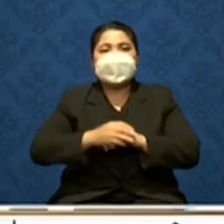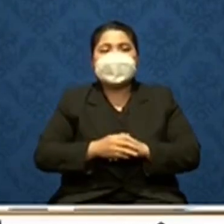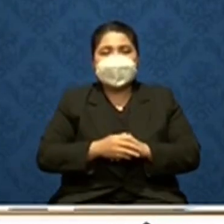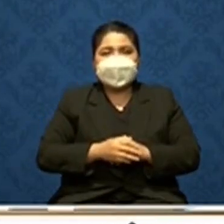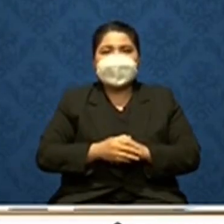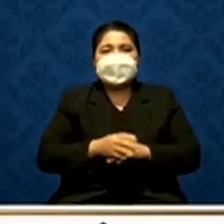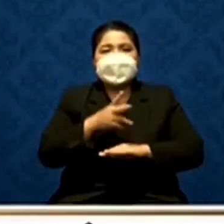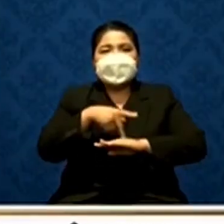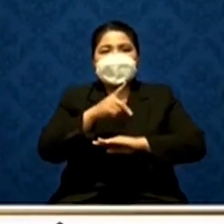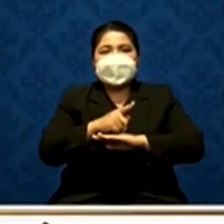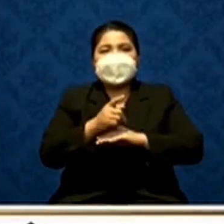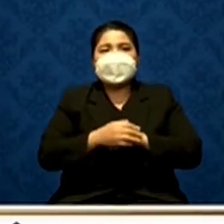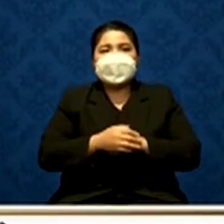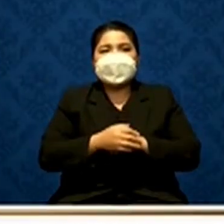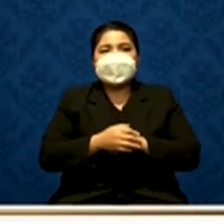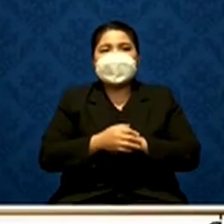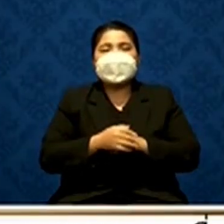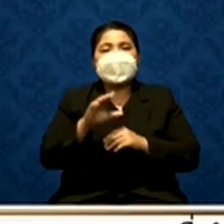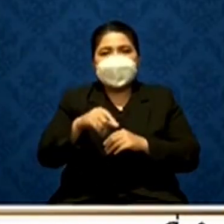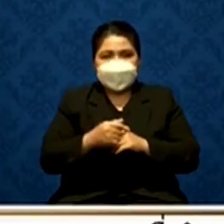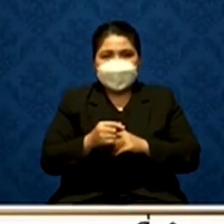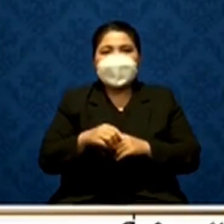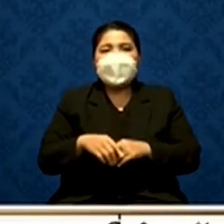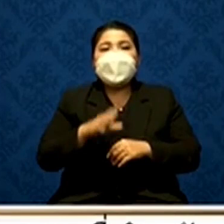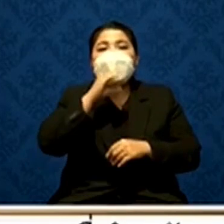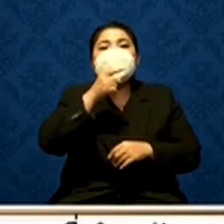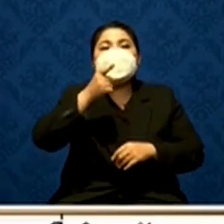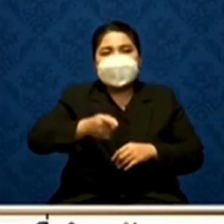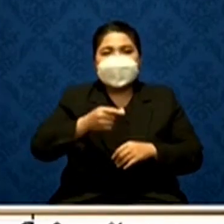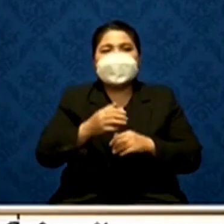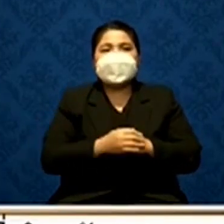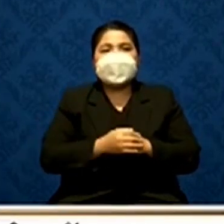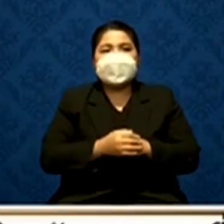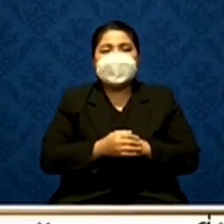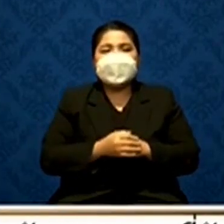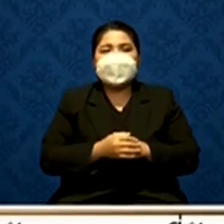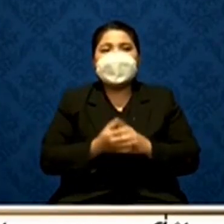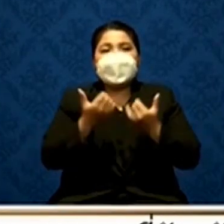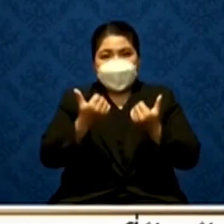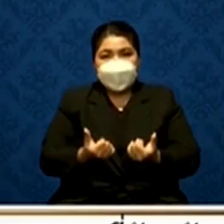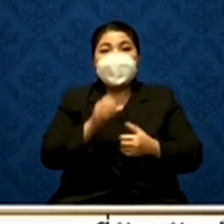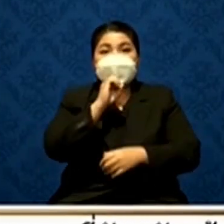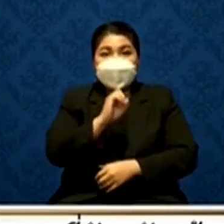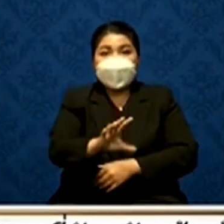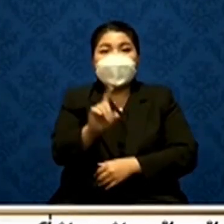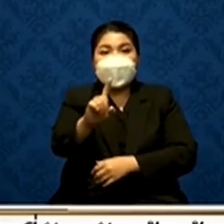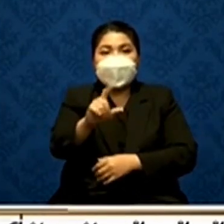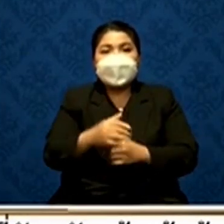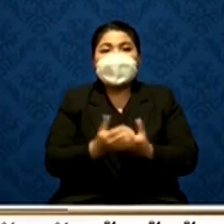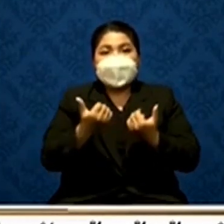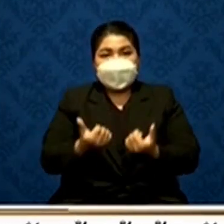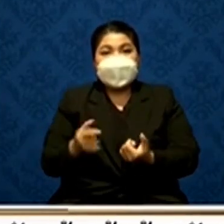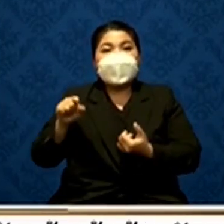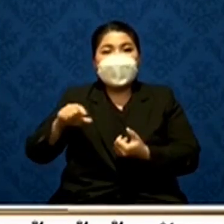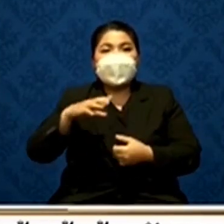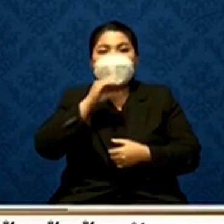ผมคดวาก็เอาคามจิมาชวยกันนะครับเอเป็นใว่าผมกยงหยืนยานว่า, ขอเทจริที่เขาลา